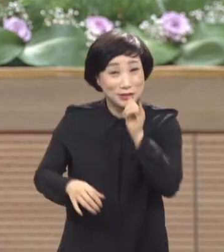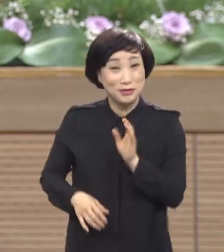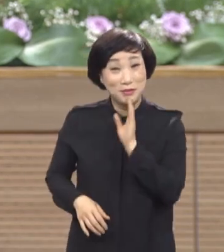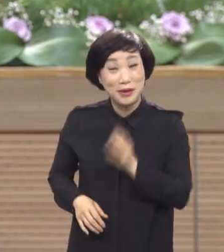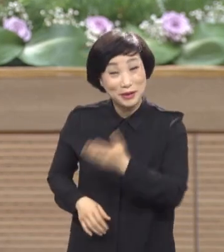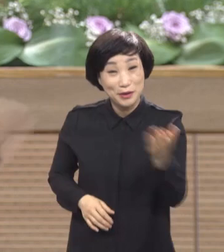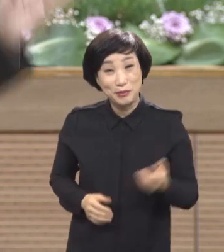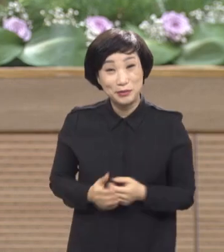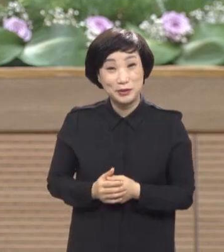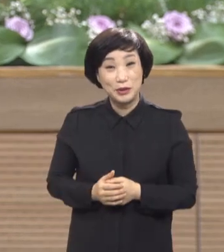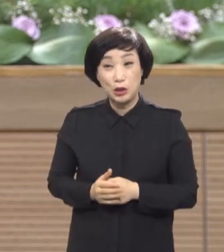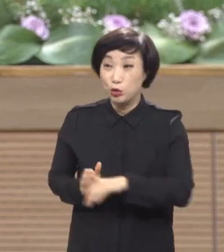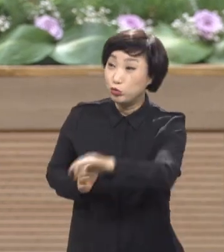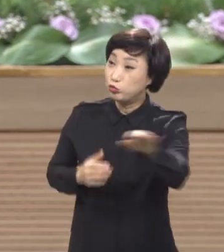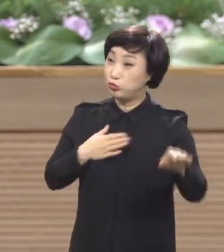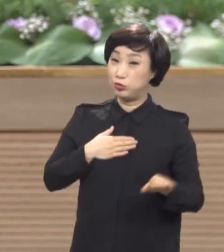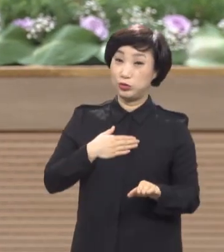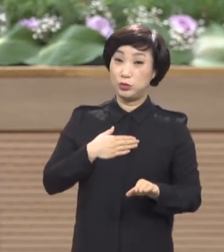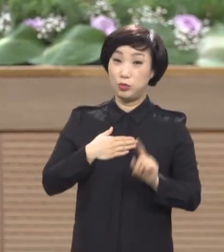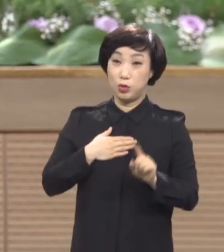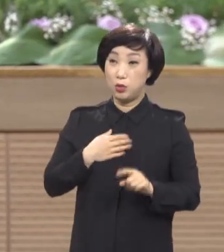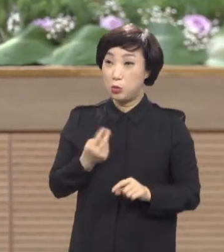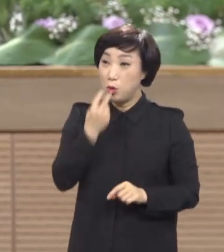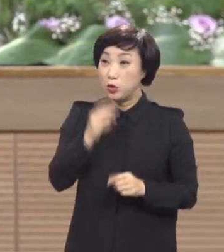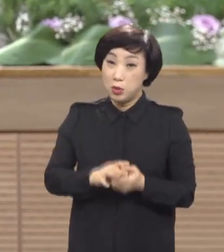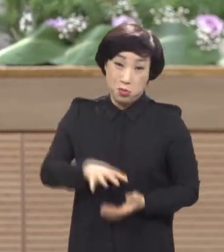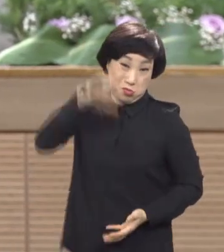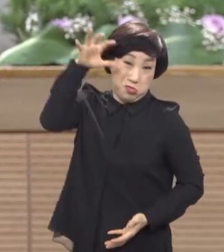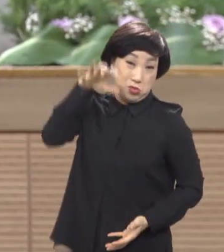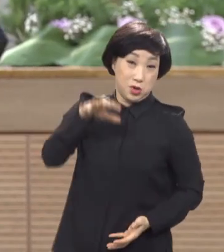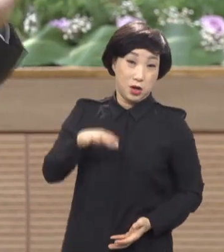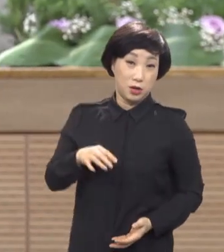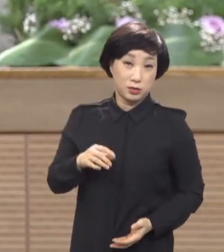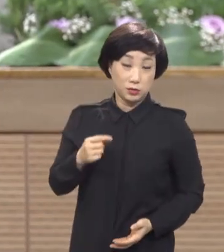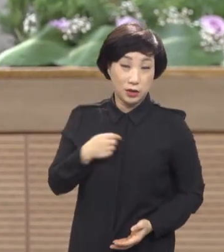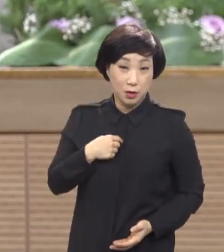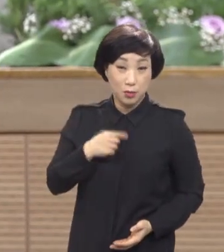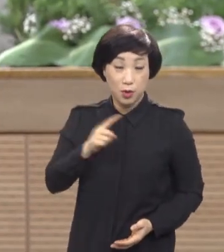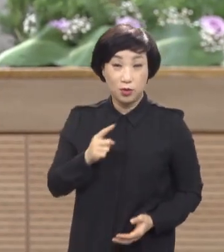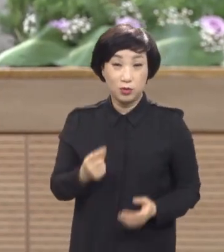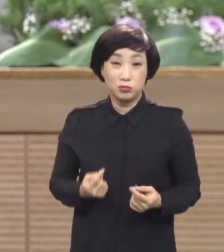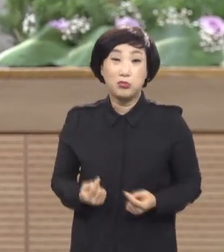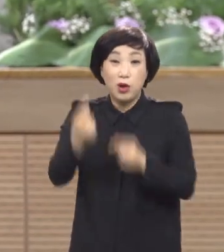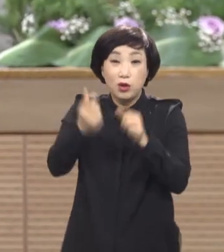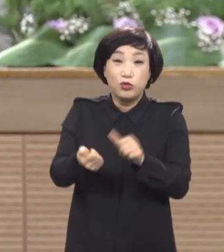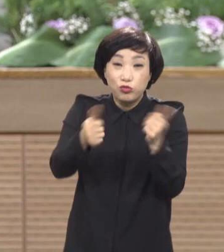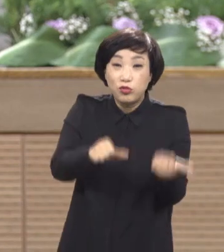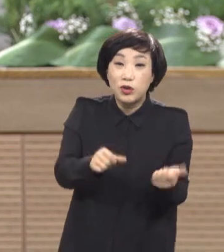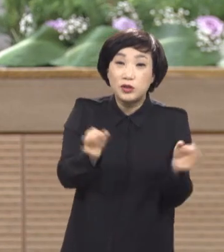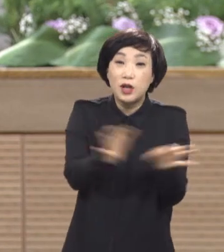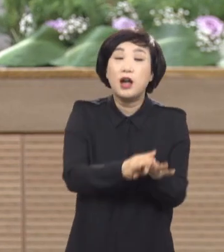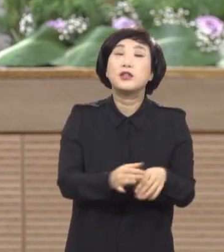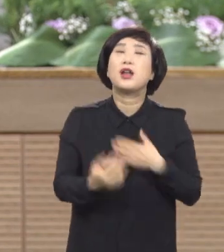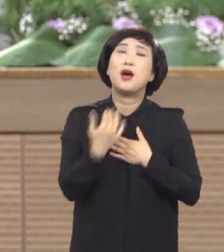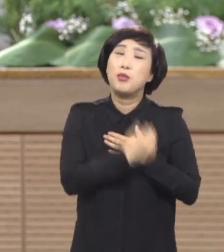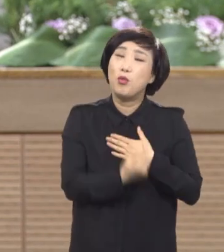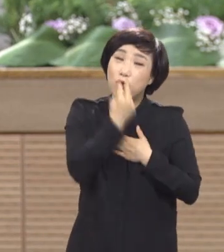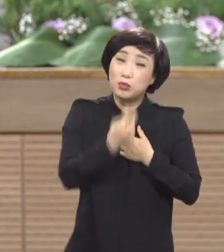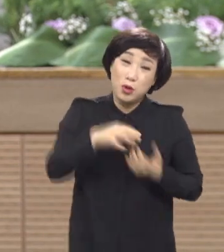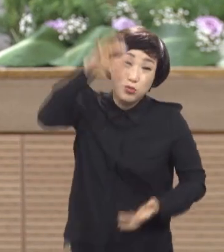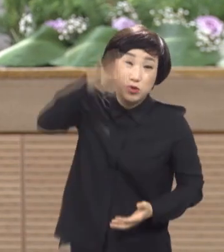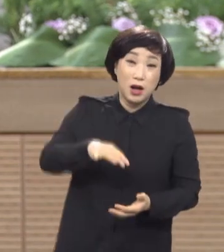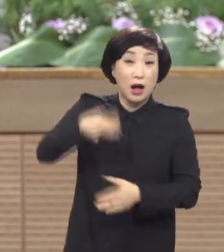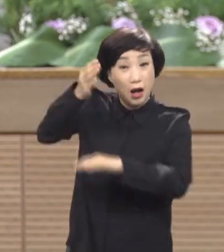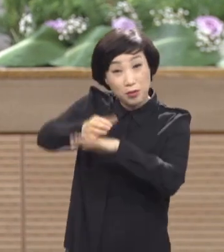그런데 우리는 목숨의 불량만큼 어차피 죽어 썩어 없어질 목숨의 불량이 될